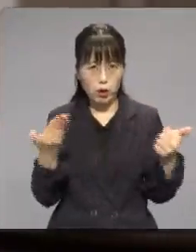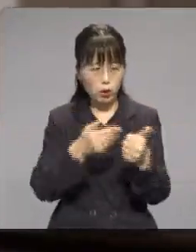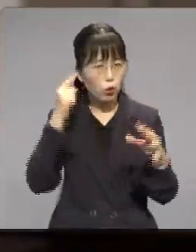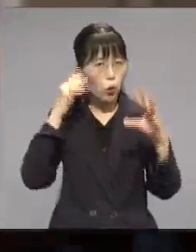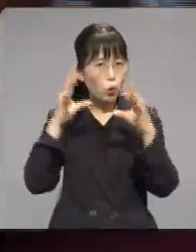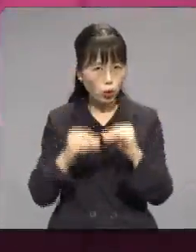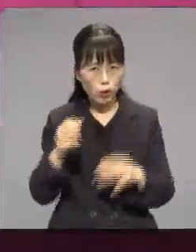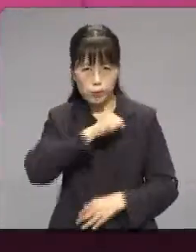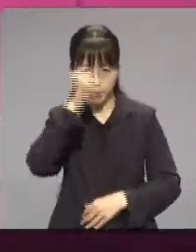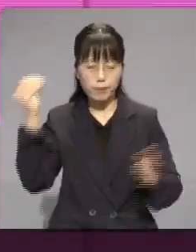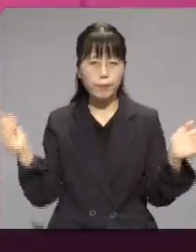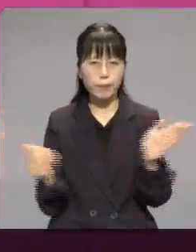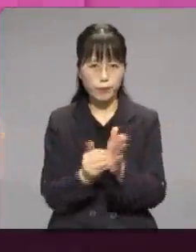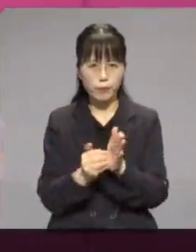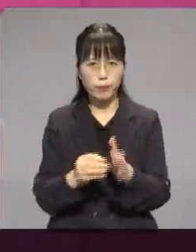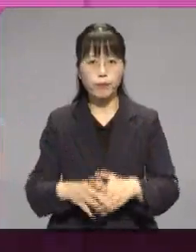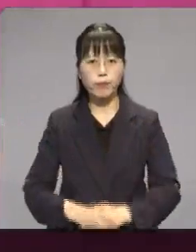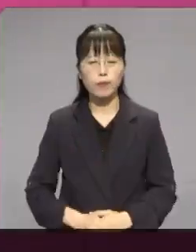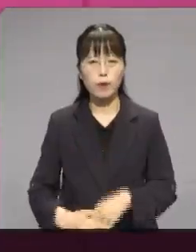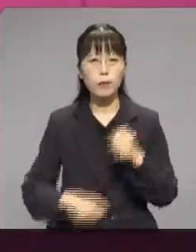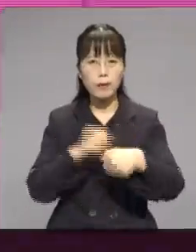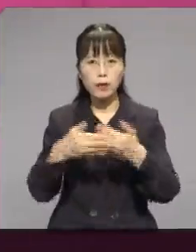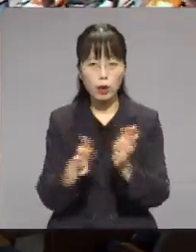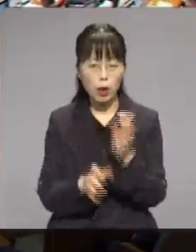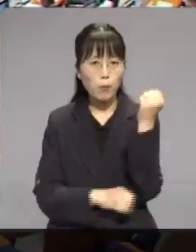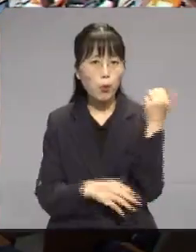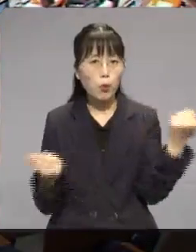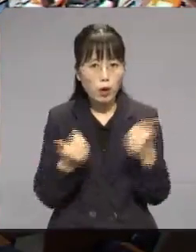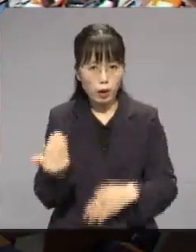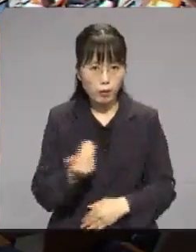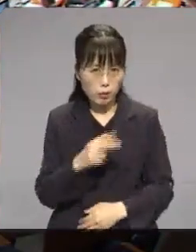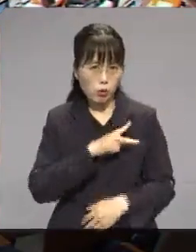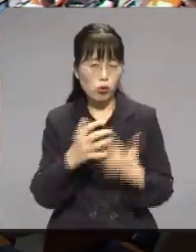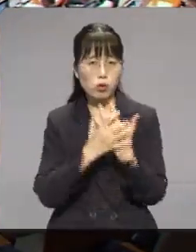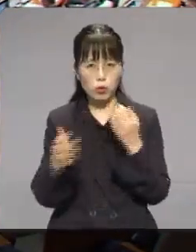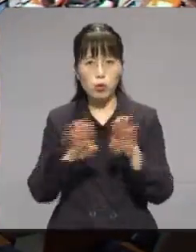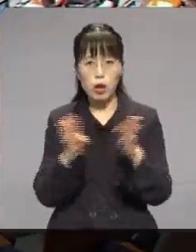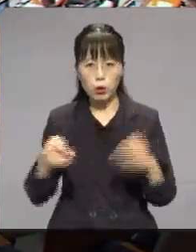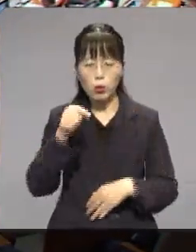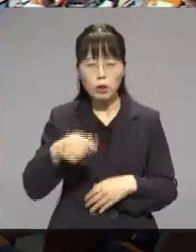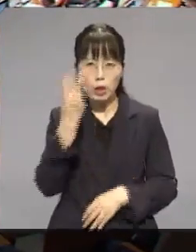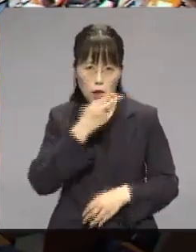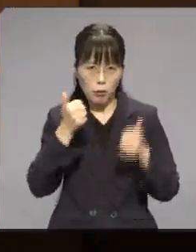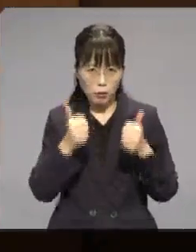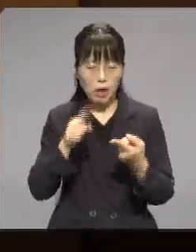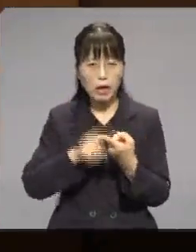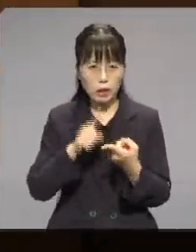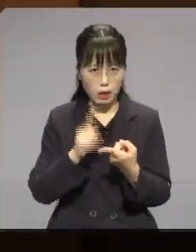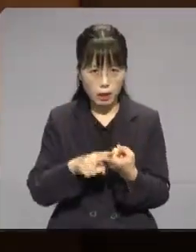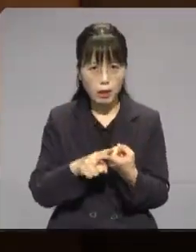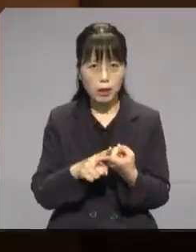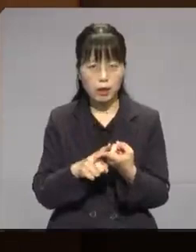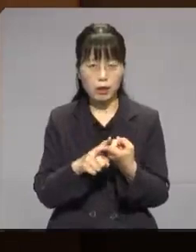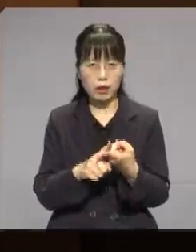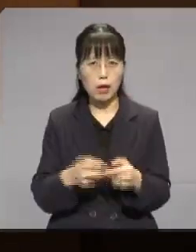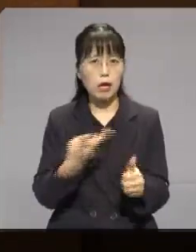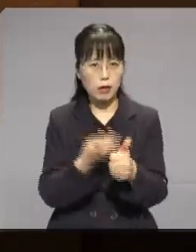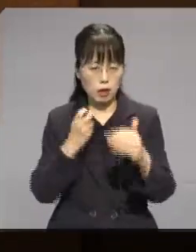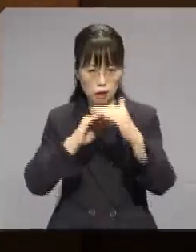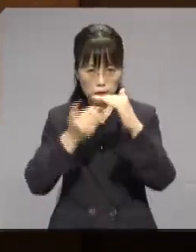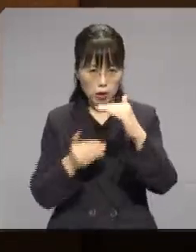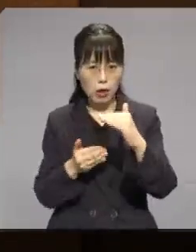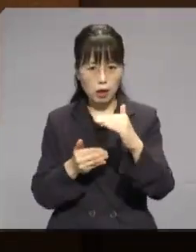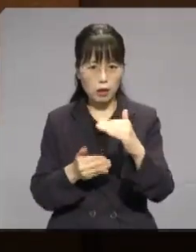동의권을 통과시켰습니다 민주당은 본회의에 앞서 의원 총회를 열고 해당 검사들에 대한 검사들에 대한 탄핵